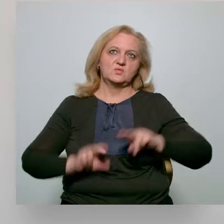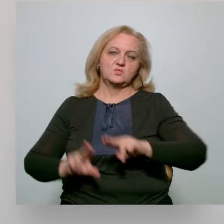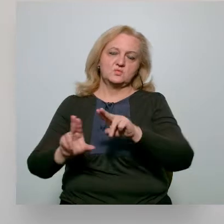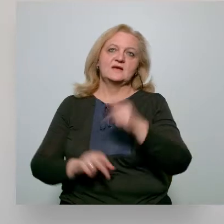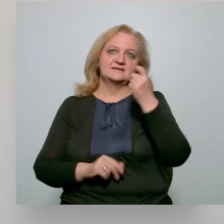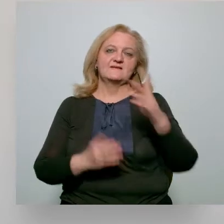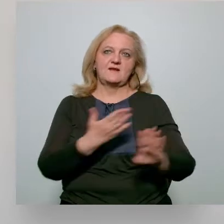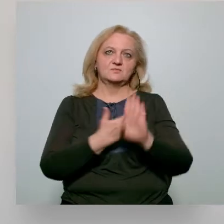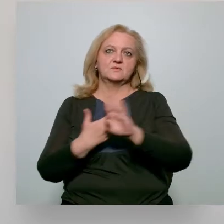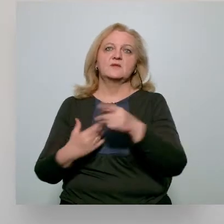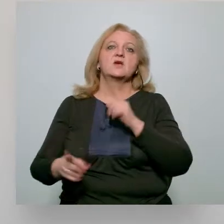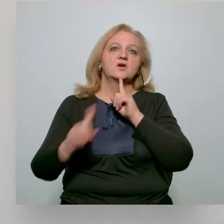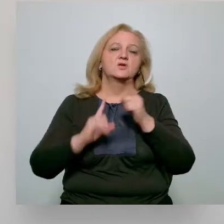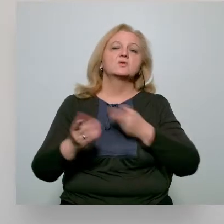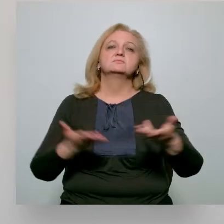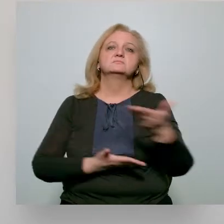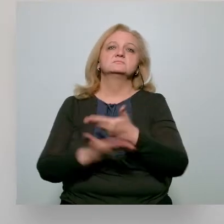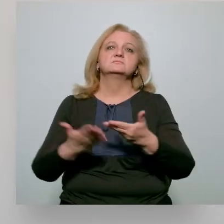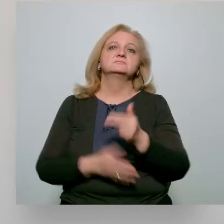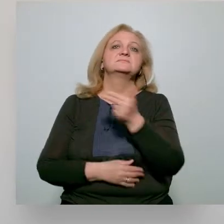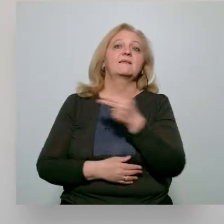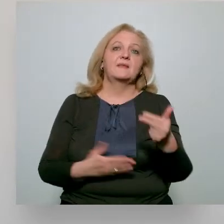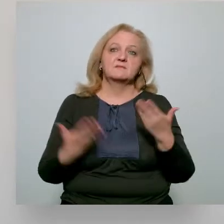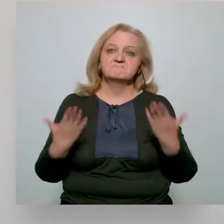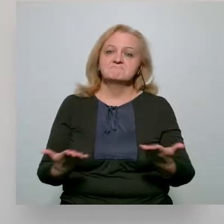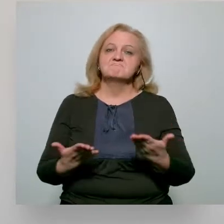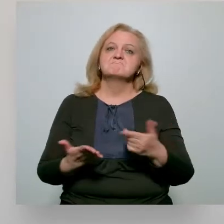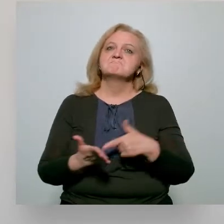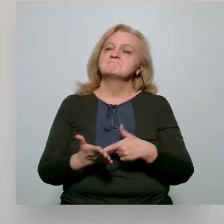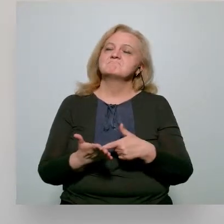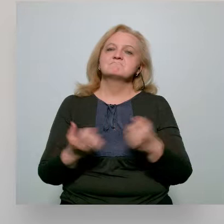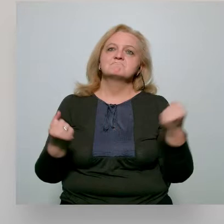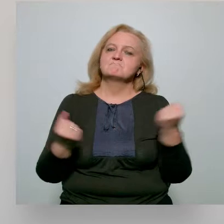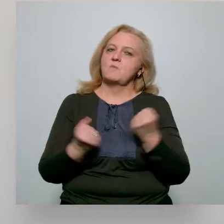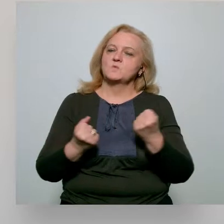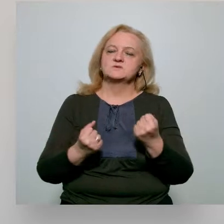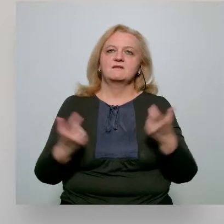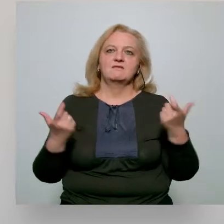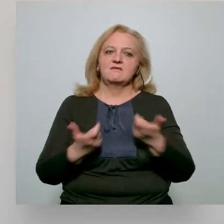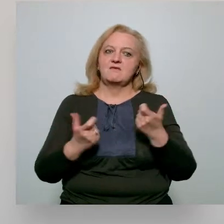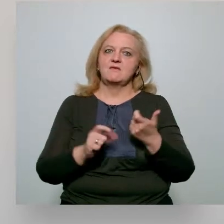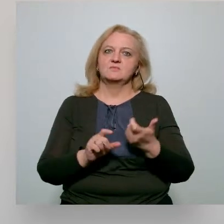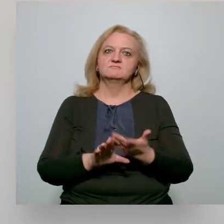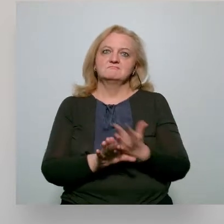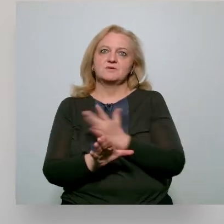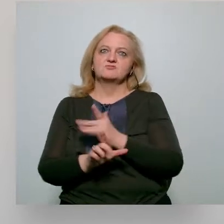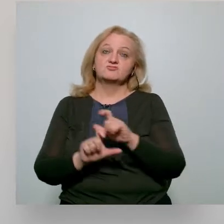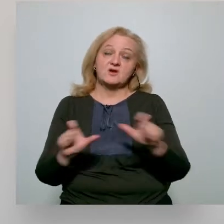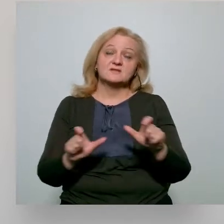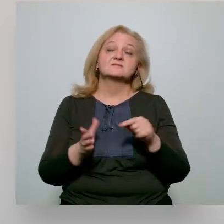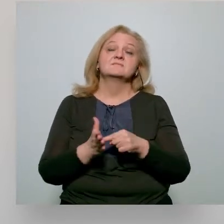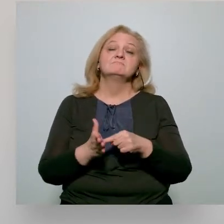za chwilę przedstawię, rozmawiać będziemy o temacie chyba najbardziej niebezpiecznym w ostatnich czasach, o tym,